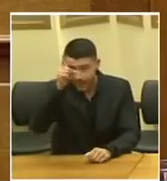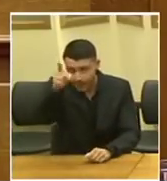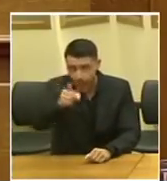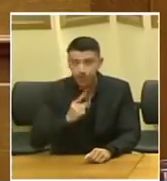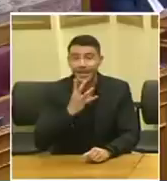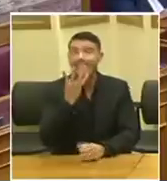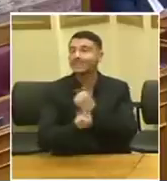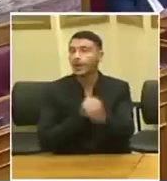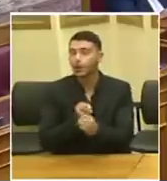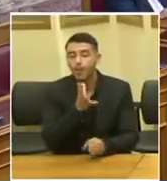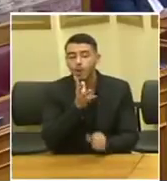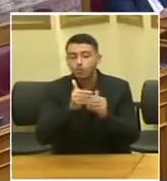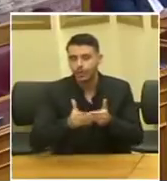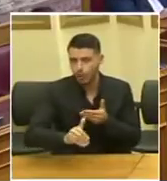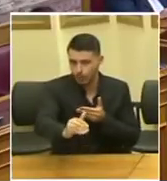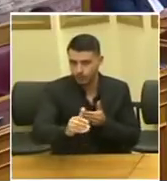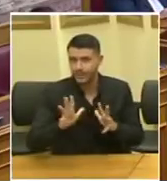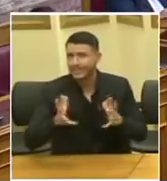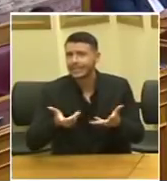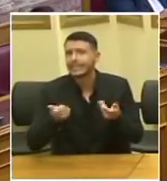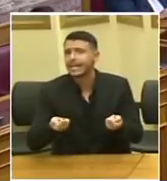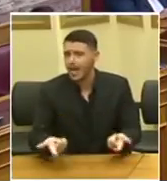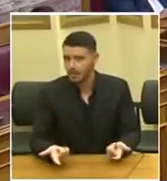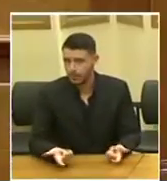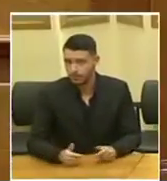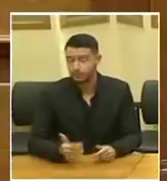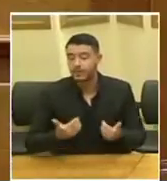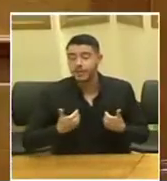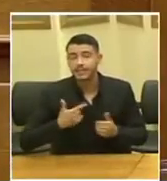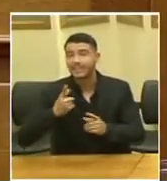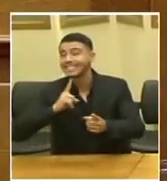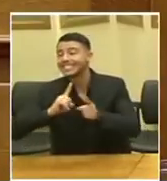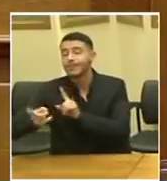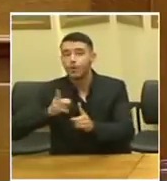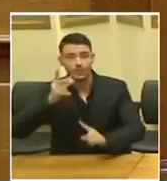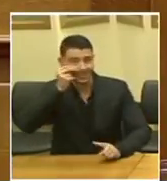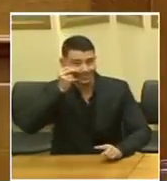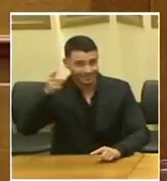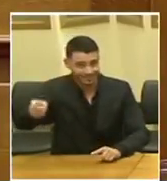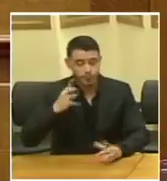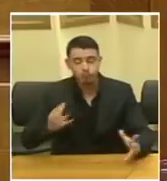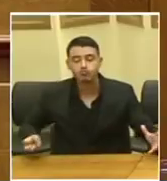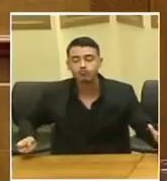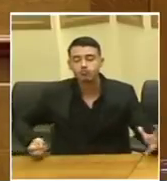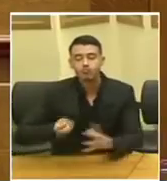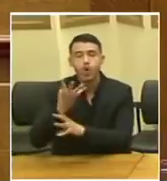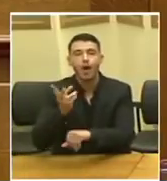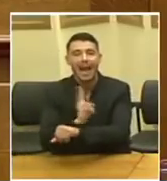εμείς? Συμφωνήσαμε με τη Φύρο ότι τα καινούρια έντυπα θα βγαίνουν απευθείας με το νέο